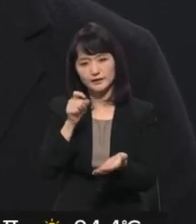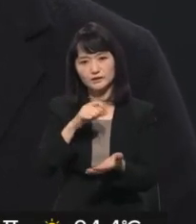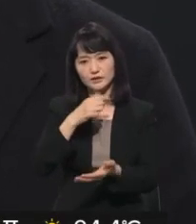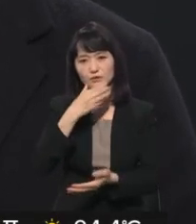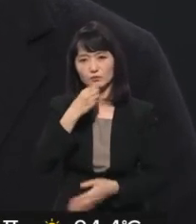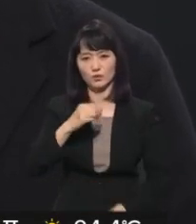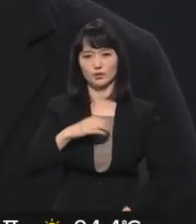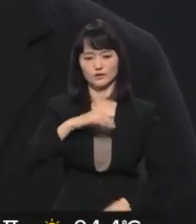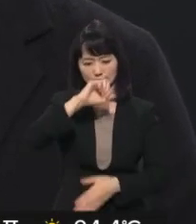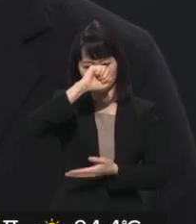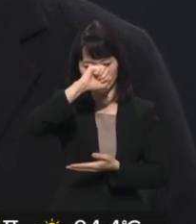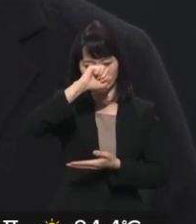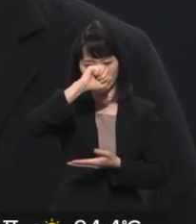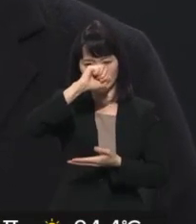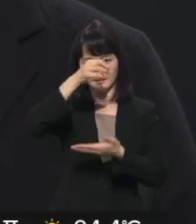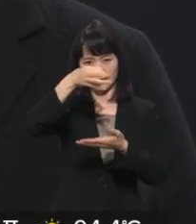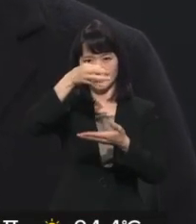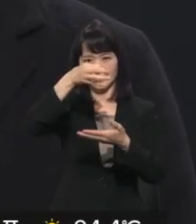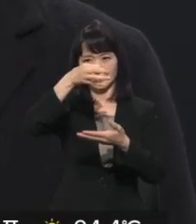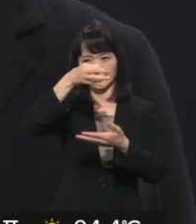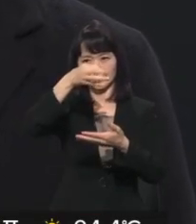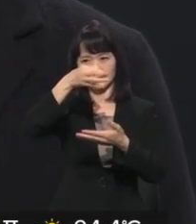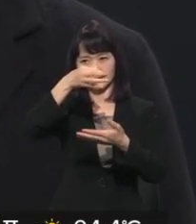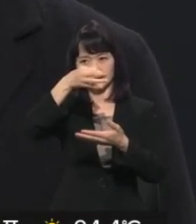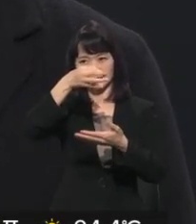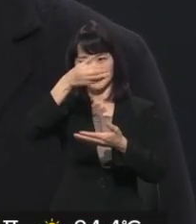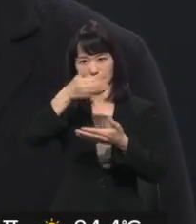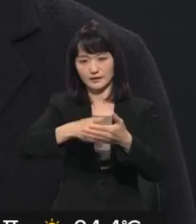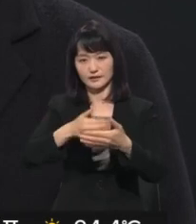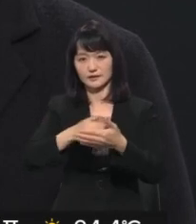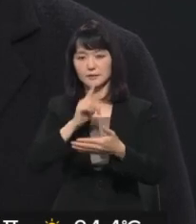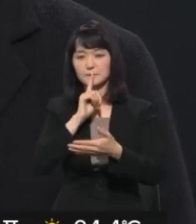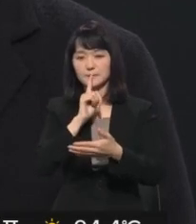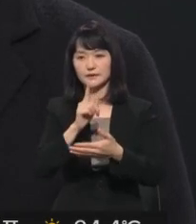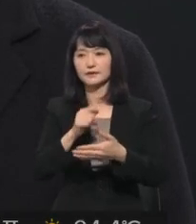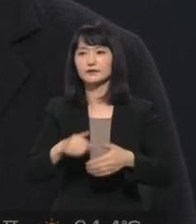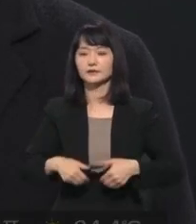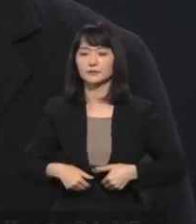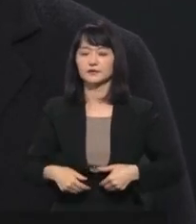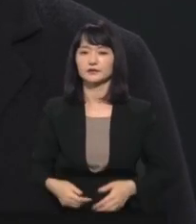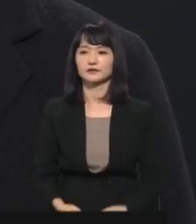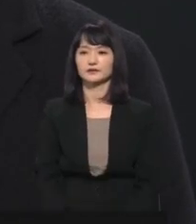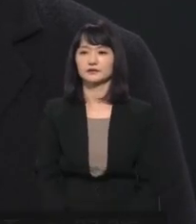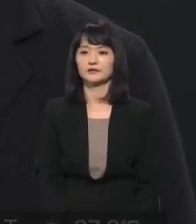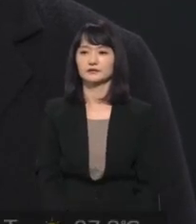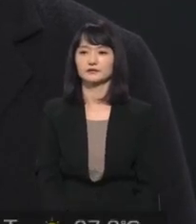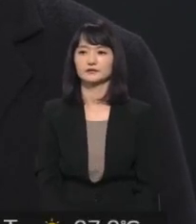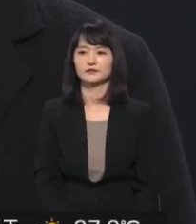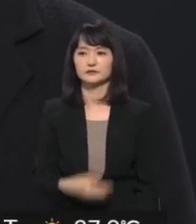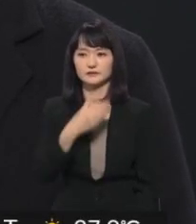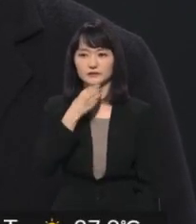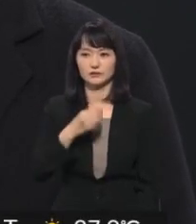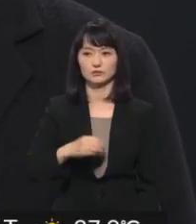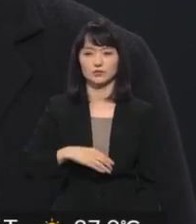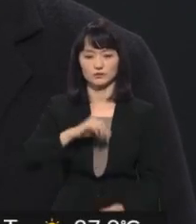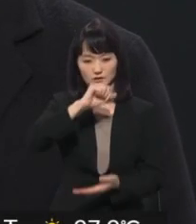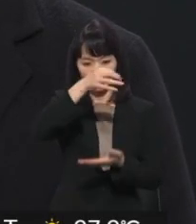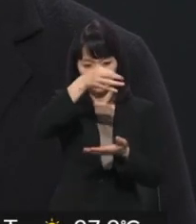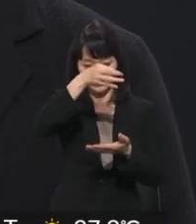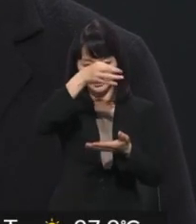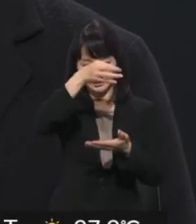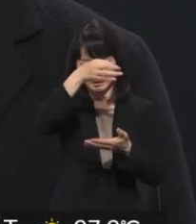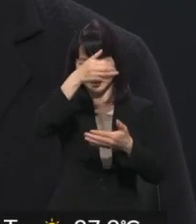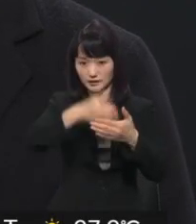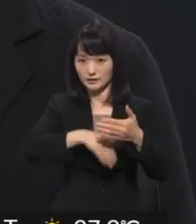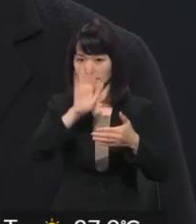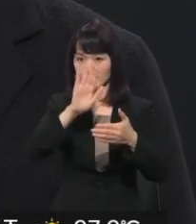정확하게 좀 설명해 줄 필요가 있을 것 같아요 아 근데 이제 복제 산을 깎은 게 아니고 실제로 5% 증가 가 되지 않습니까 물론